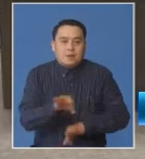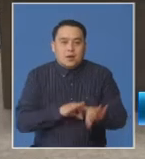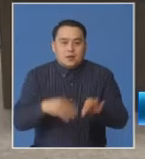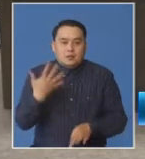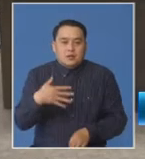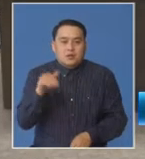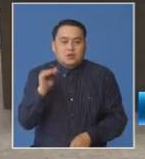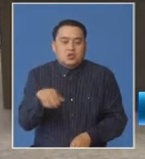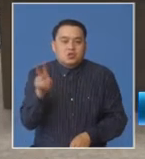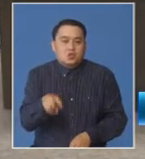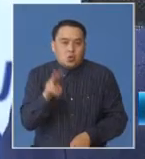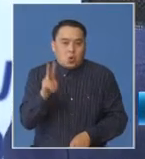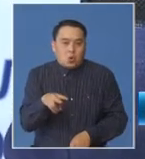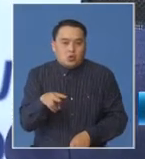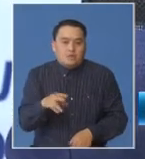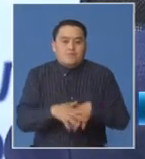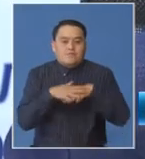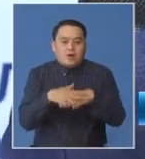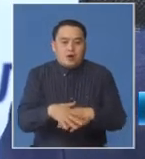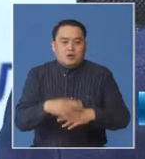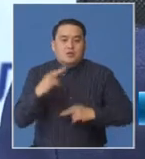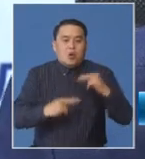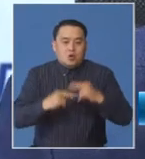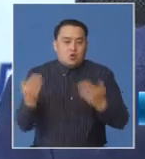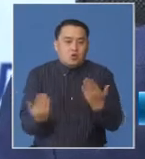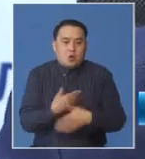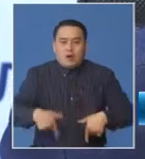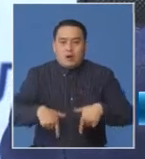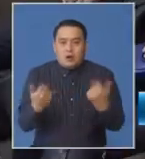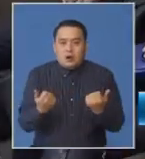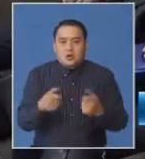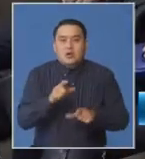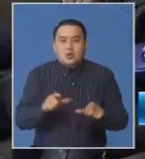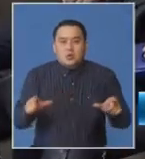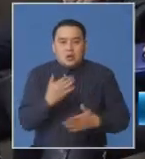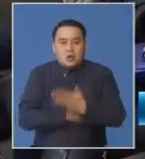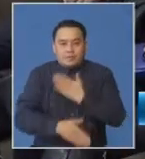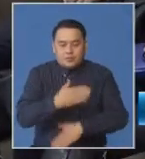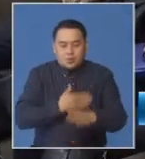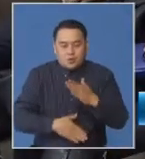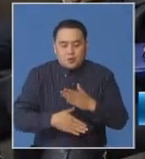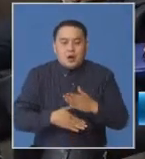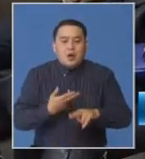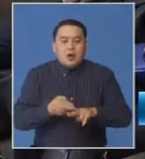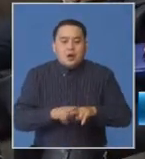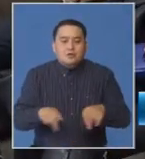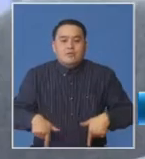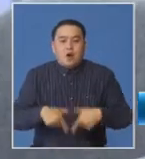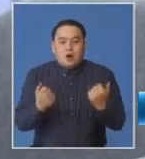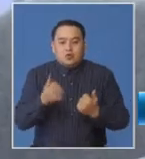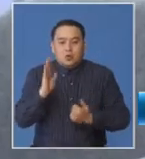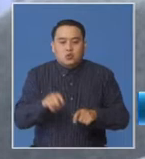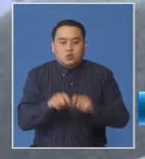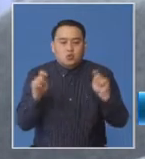50 тысяч долларов. Столько выделено на возведение нового хостела для людей с ограниченными возможностями. В гостинице